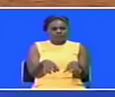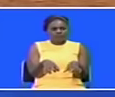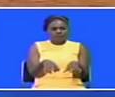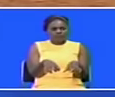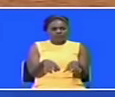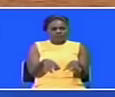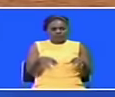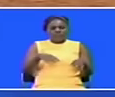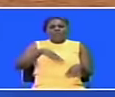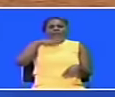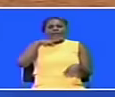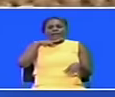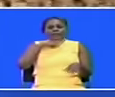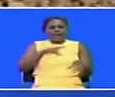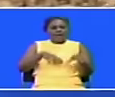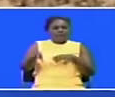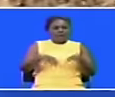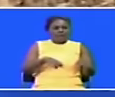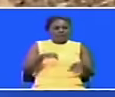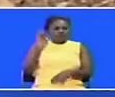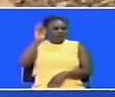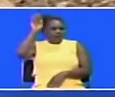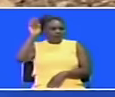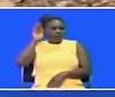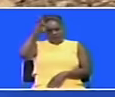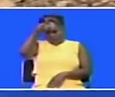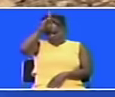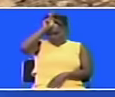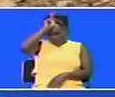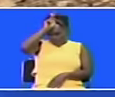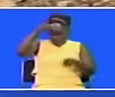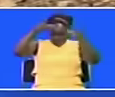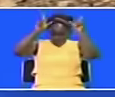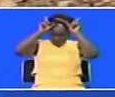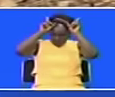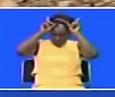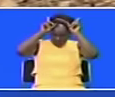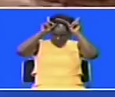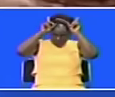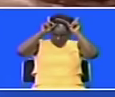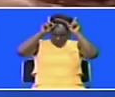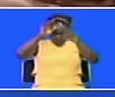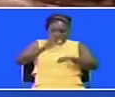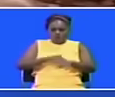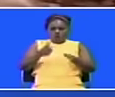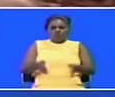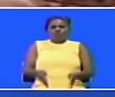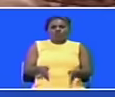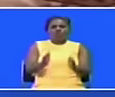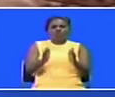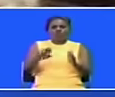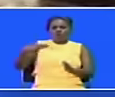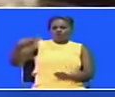Mizogo ya mifugo kiwemo mbuzi, ngamia, ng'ombe na kondoo ndiyo inayokupambia barabara hii ielekeayo eneo la